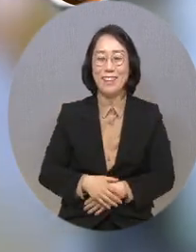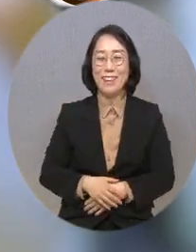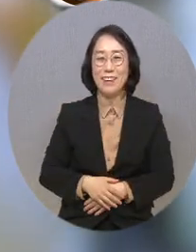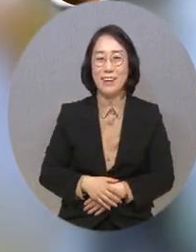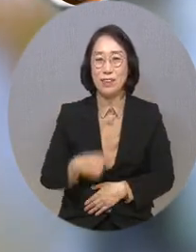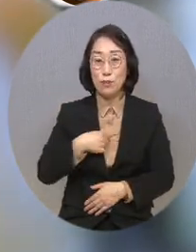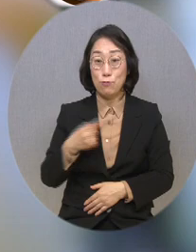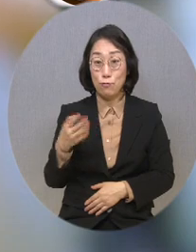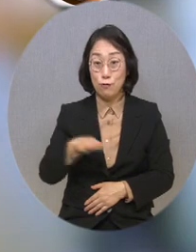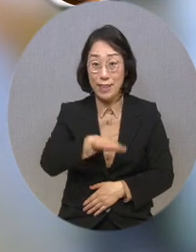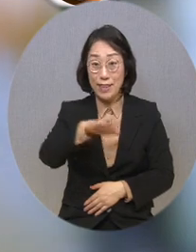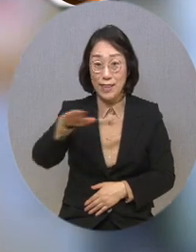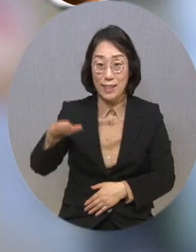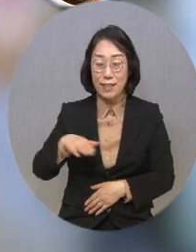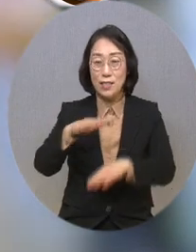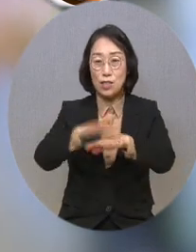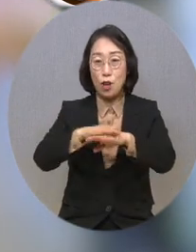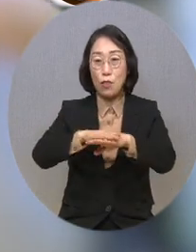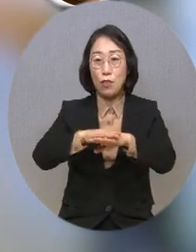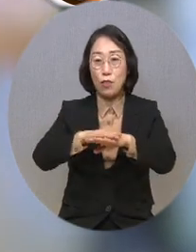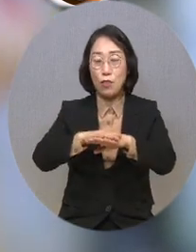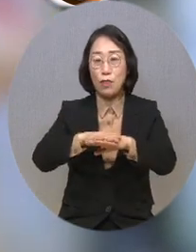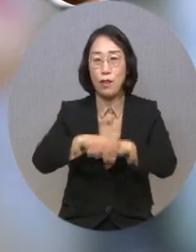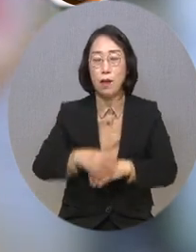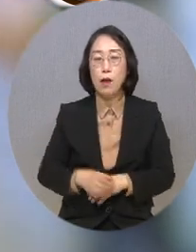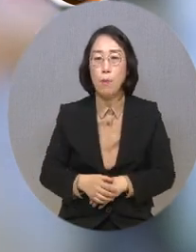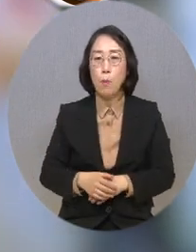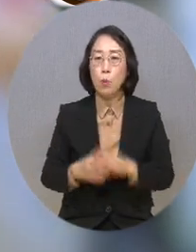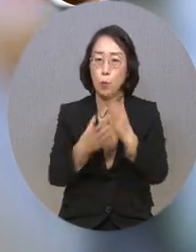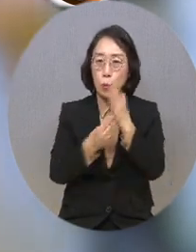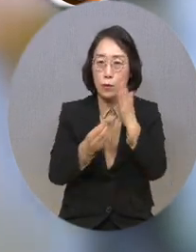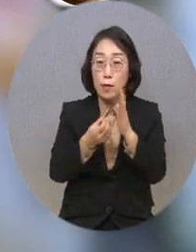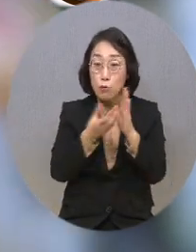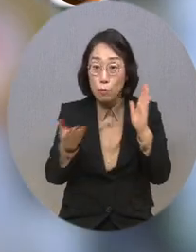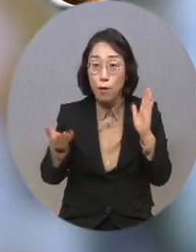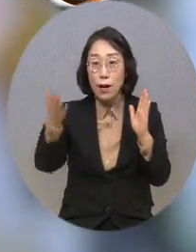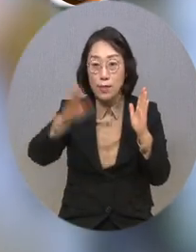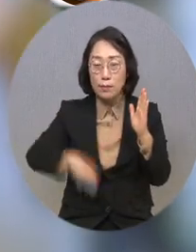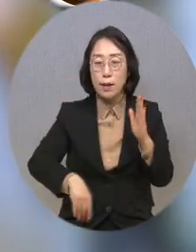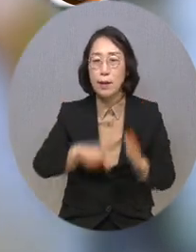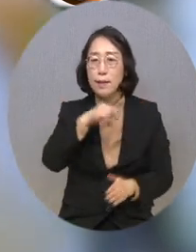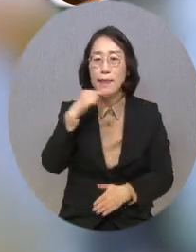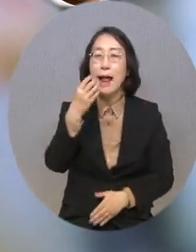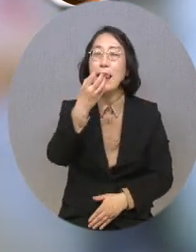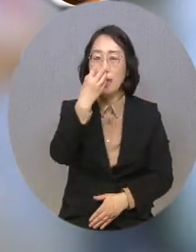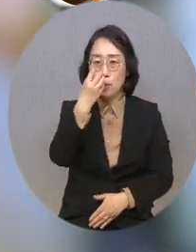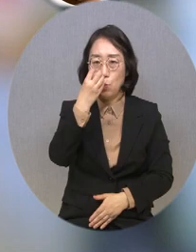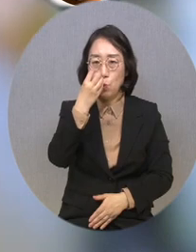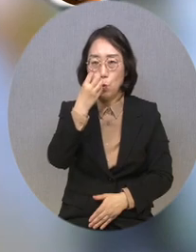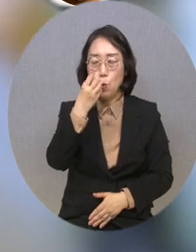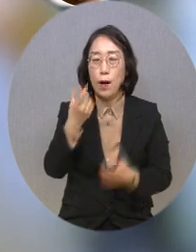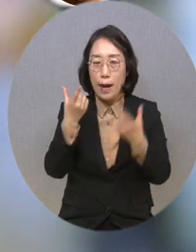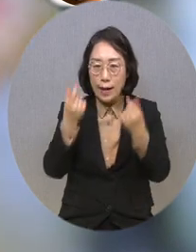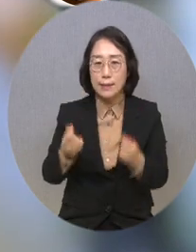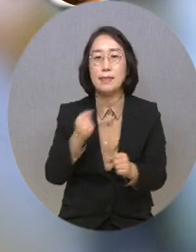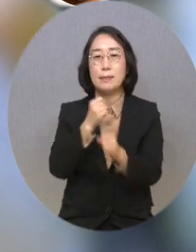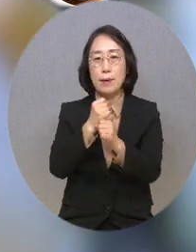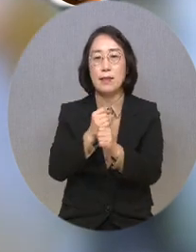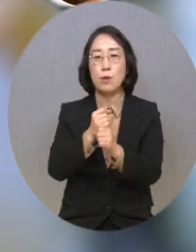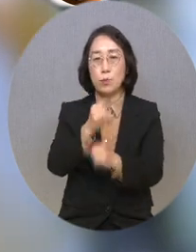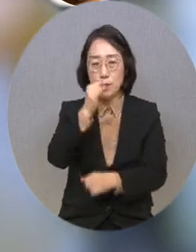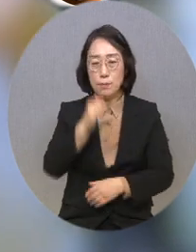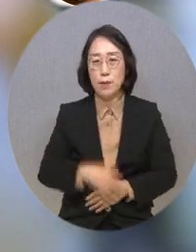회장. 저희는 전남 보성에서 녹차도 유명하지만 그 안에서 딸기도 같이 생산을 하고 있는